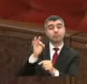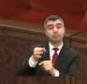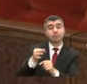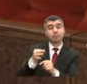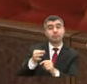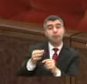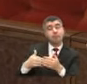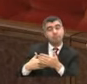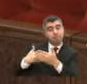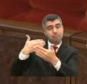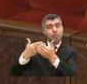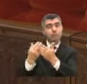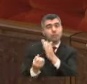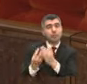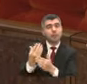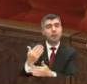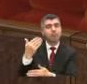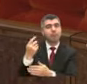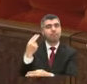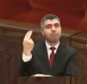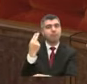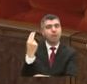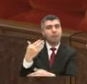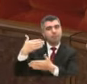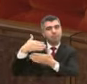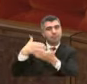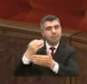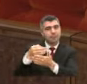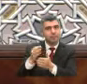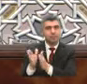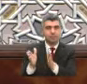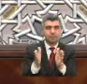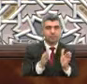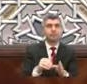للشباب المنحدرين من اقليم زاكوره. شكرا سيد الرئيس. شكرا سيد الوزير.